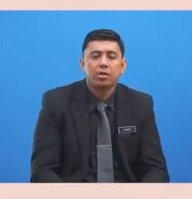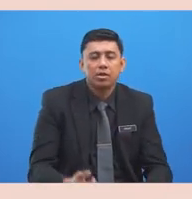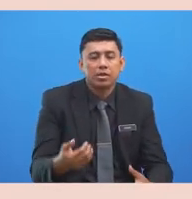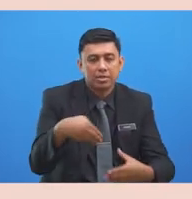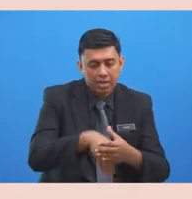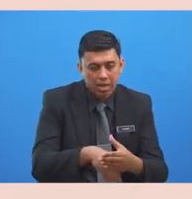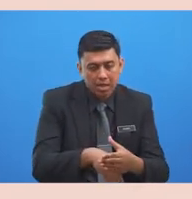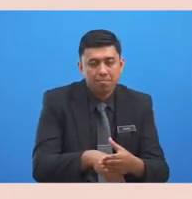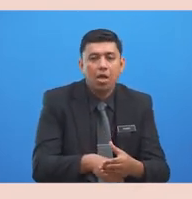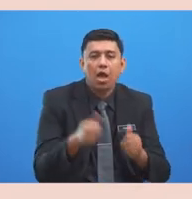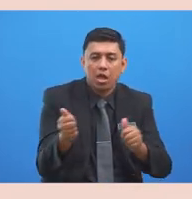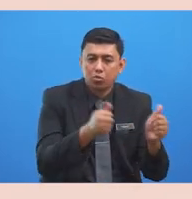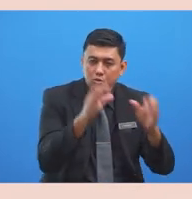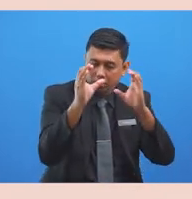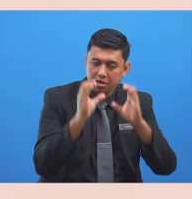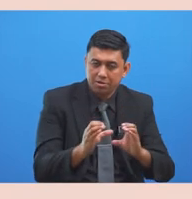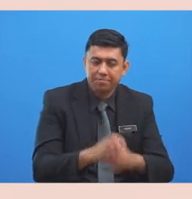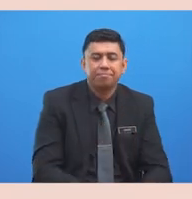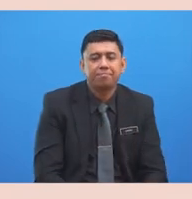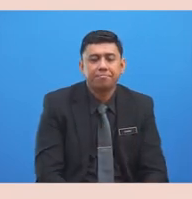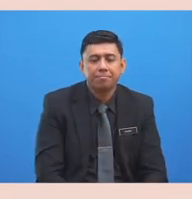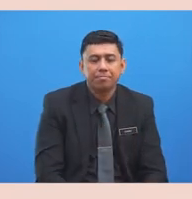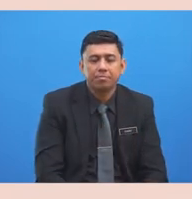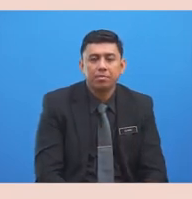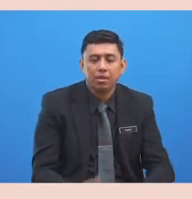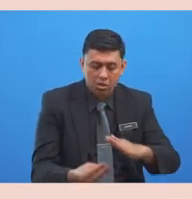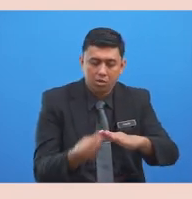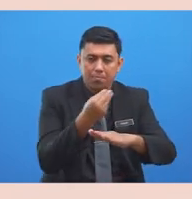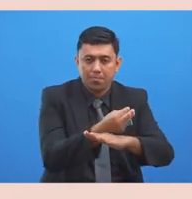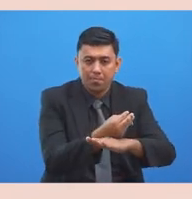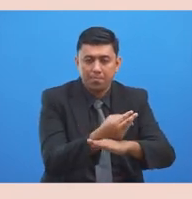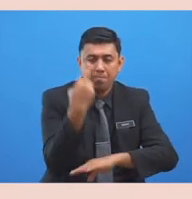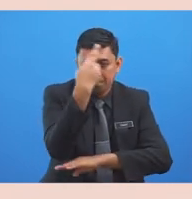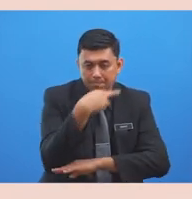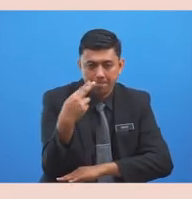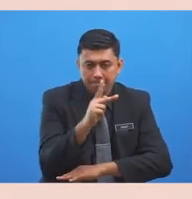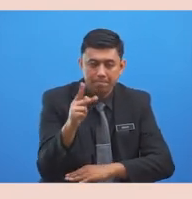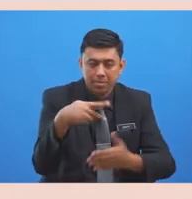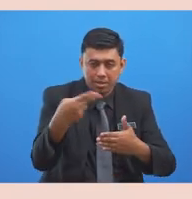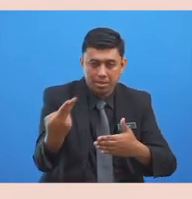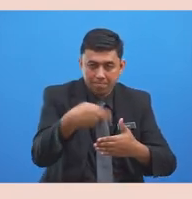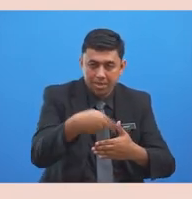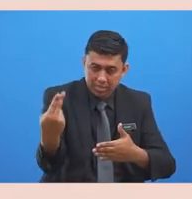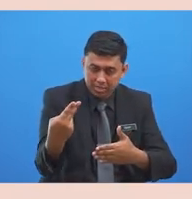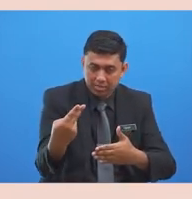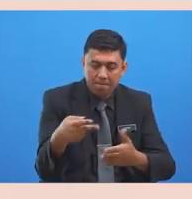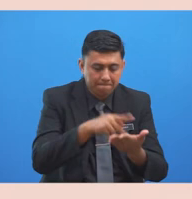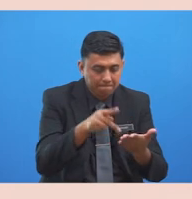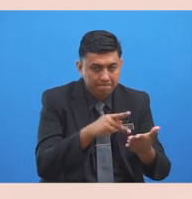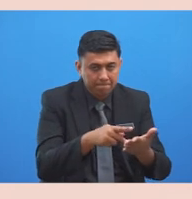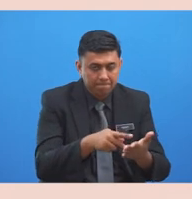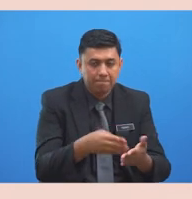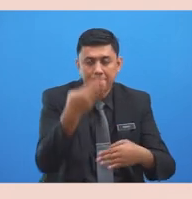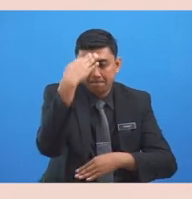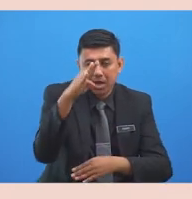dalam atau cara tersebut. Output yang diberikan merupakan hasil pengiraan